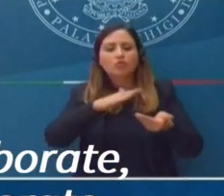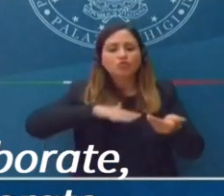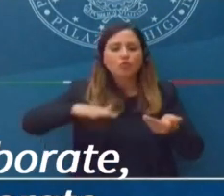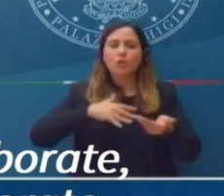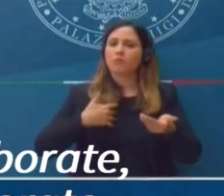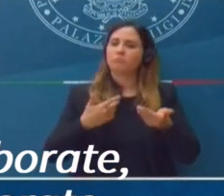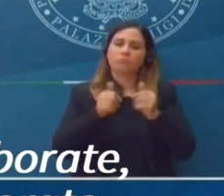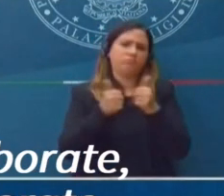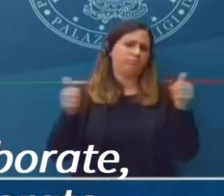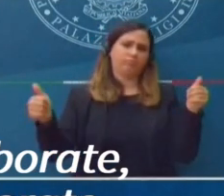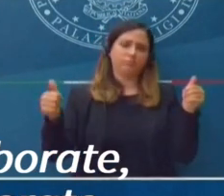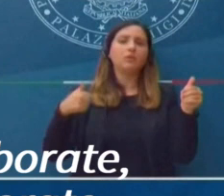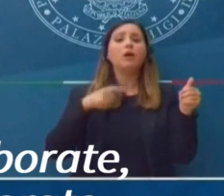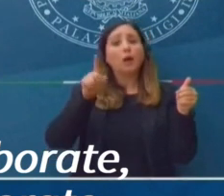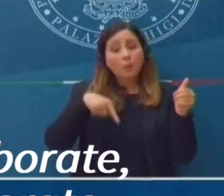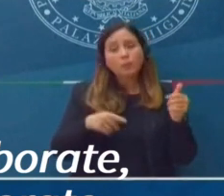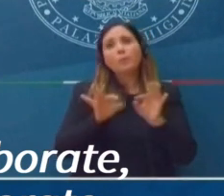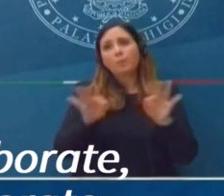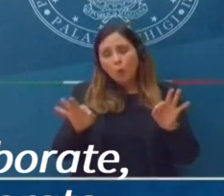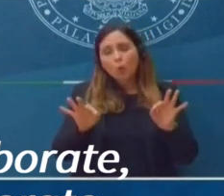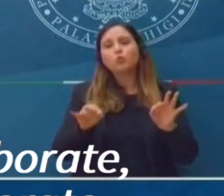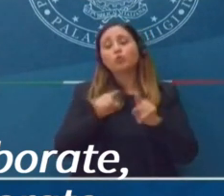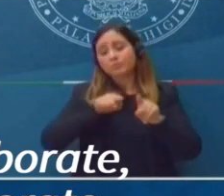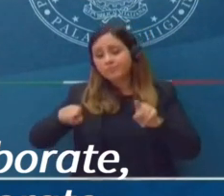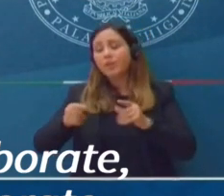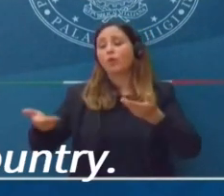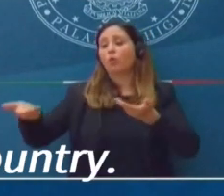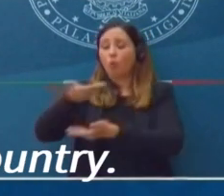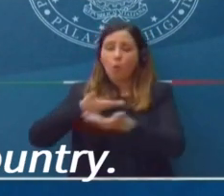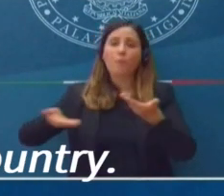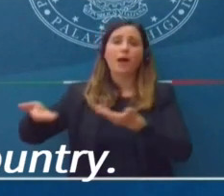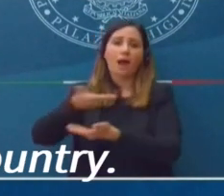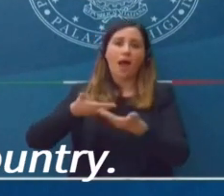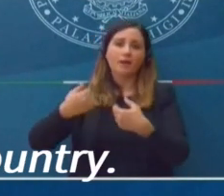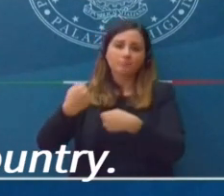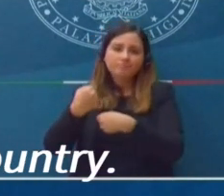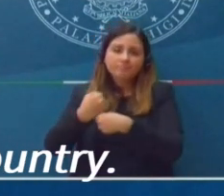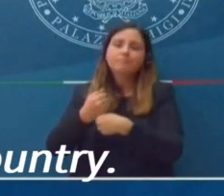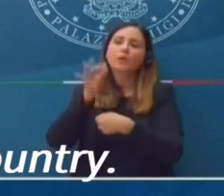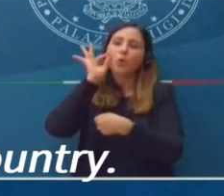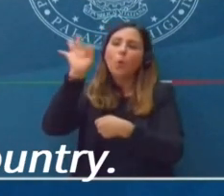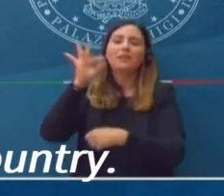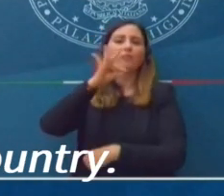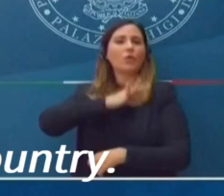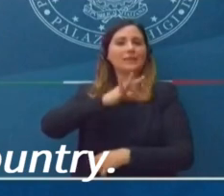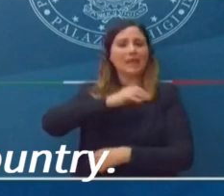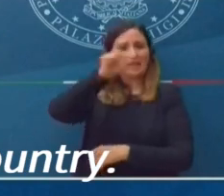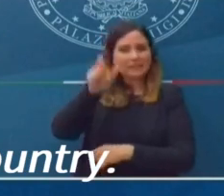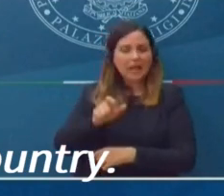a collaborare, a cooperare, più che collaborare, a cooperare per assicurare gli interessi del proprio